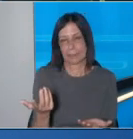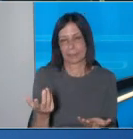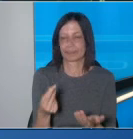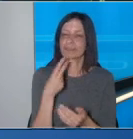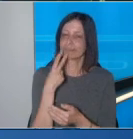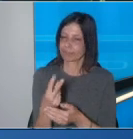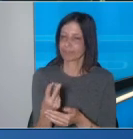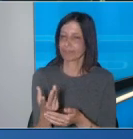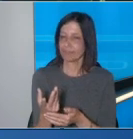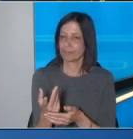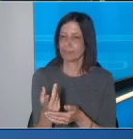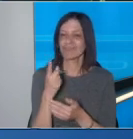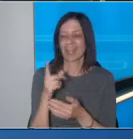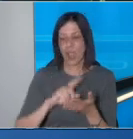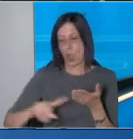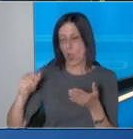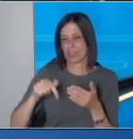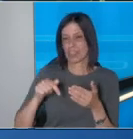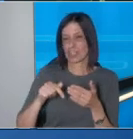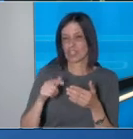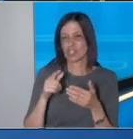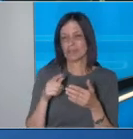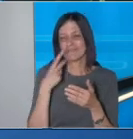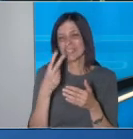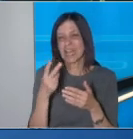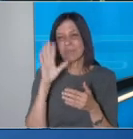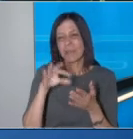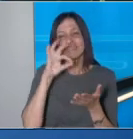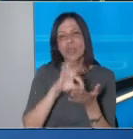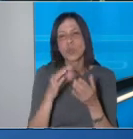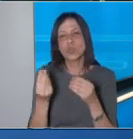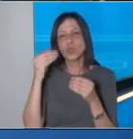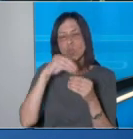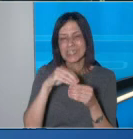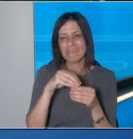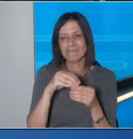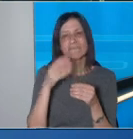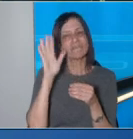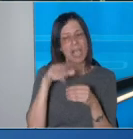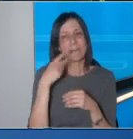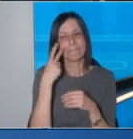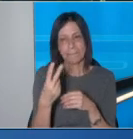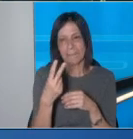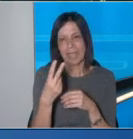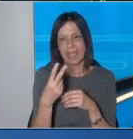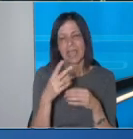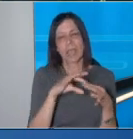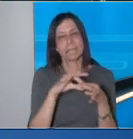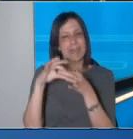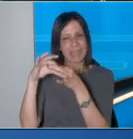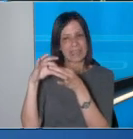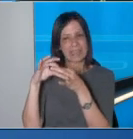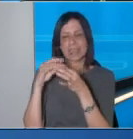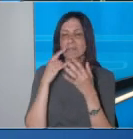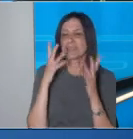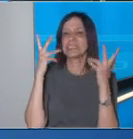תראו, החודש אגב, מבחינת, אם מסתכלים גם על נתון נוסף, שהוא גם מראה איזשהו מדד על